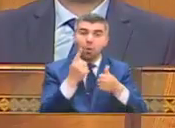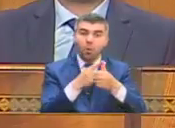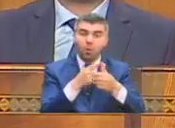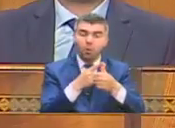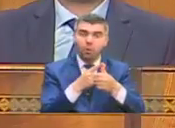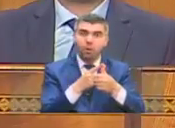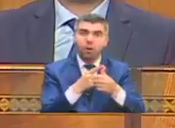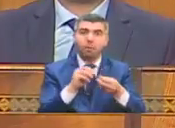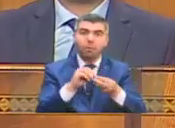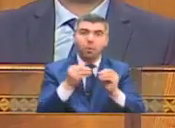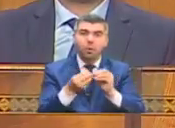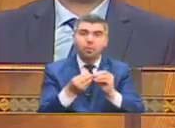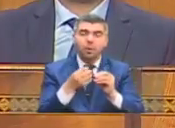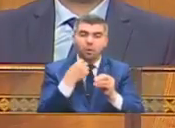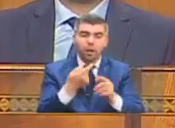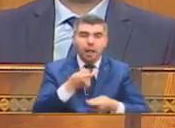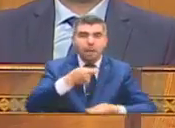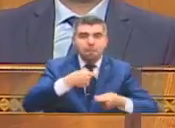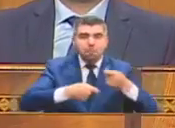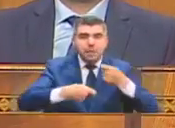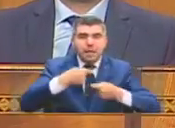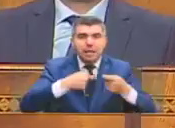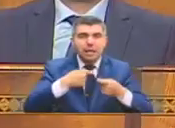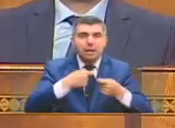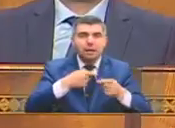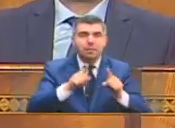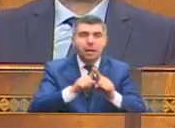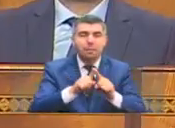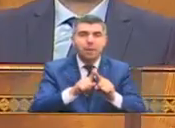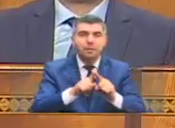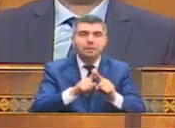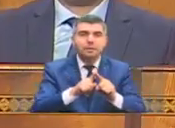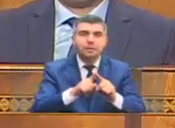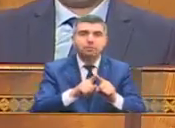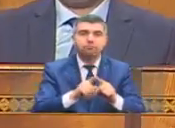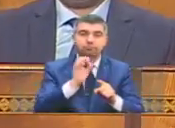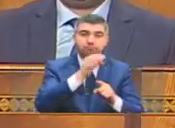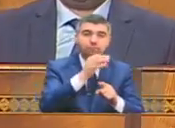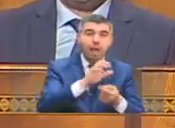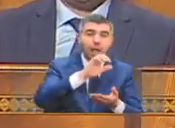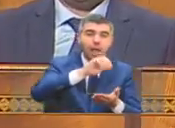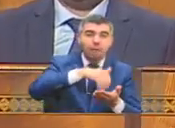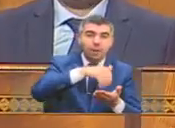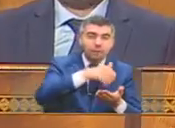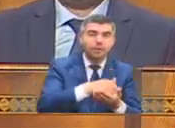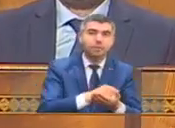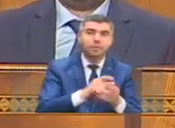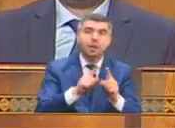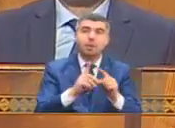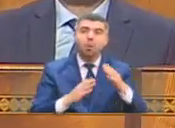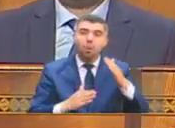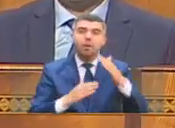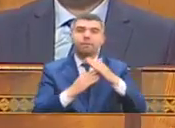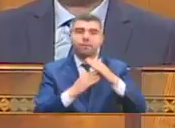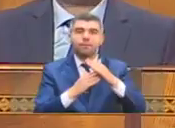هناك إشكال فيما يتعلق بالأبار، الآن المياه في الأبار هناك نضوب المياه في الأبار في مجموعة من المناطق، توقف العدد من المشاريع. نعطي